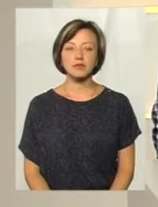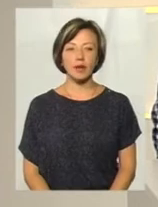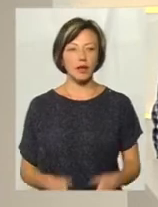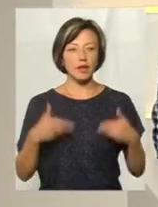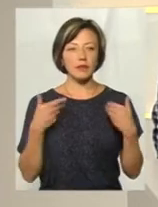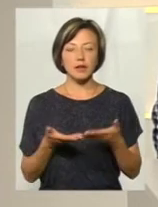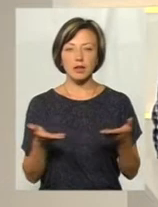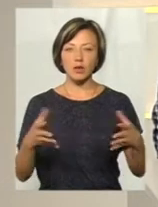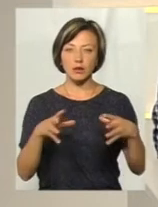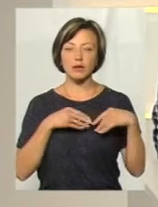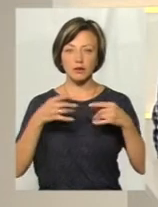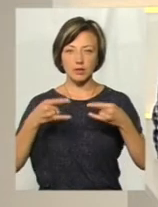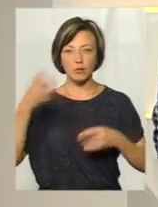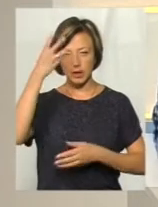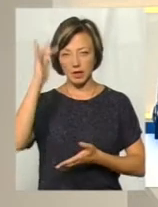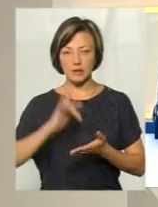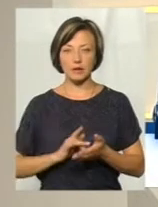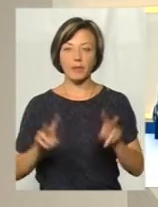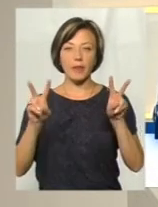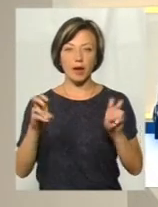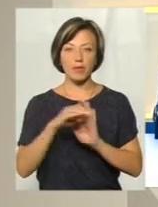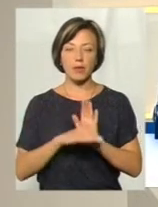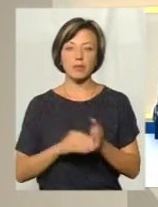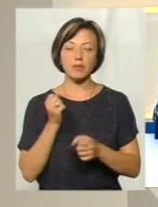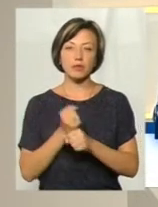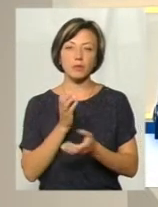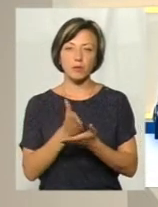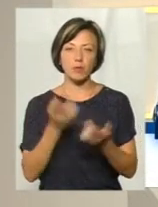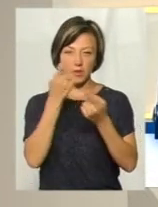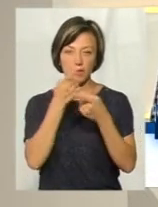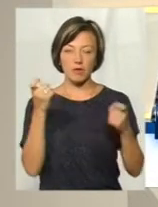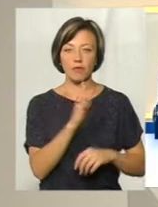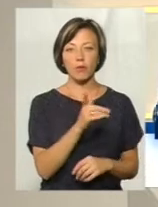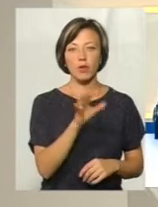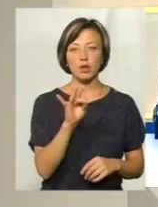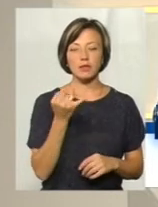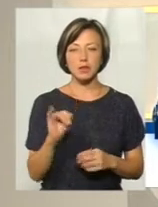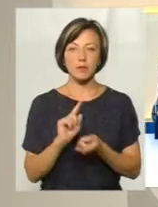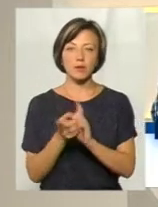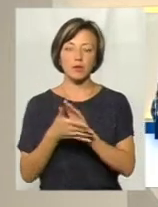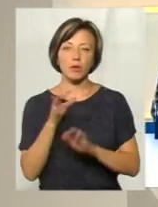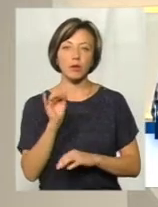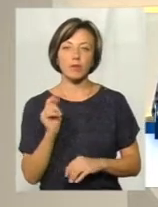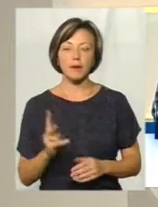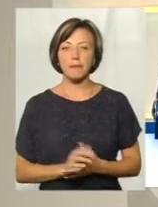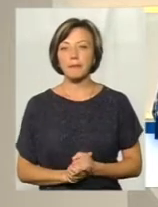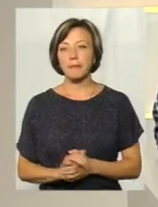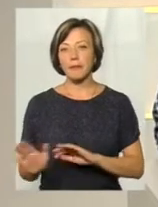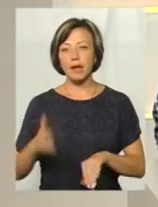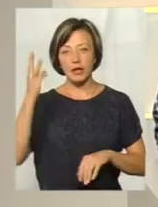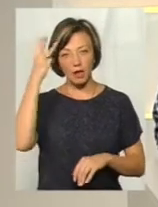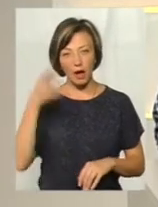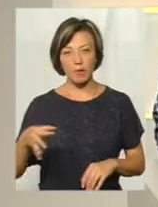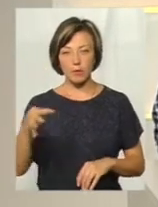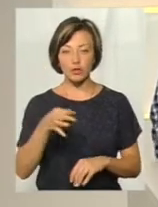Вітаю всіх, хто приєднався до телеканалу «Поділля Центр». В ефірі «Тема». Для вас працює Володимир Гординський та Ольга Рибак, перекладає на мову жестів. На Хмельниччині знову